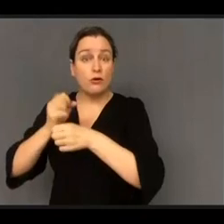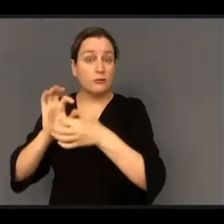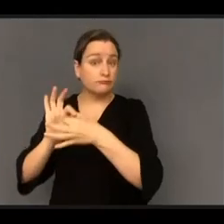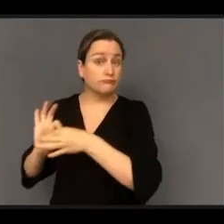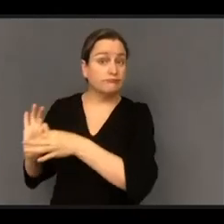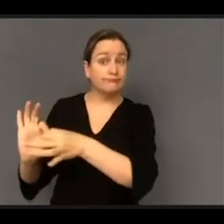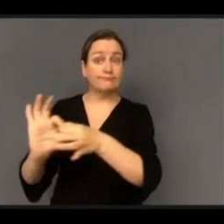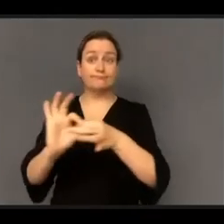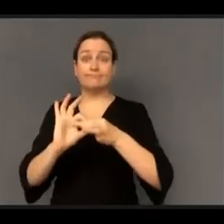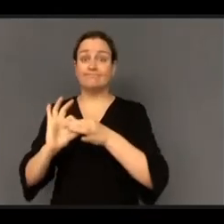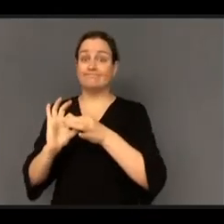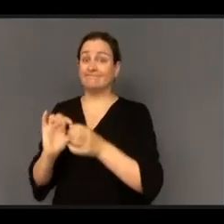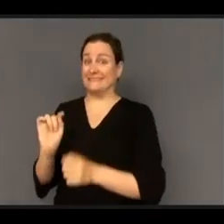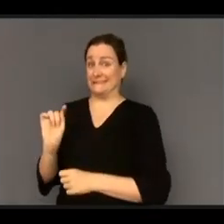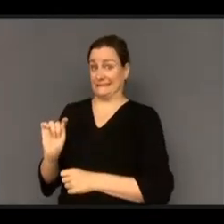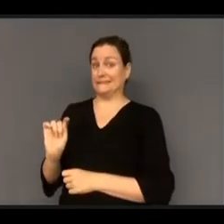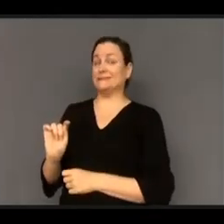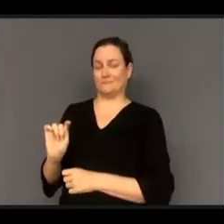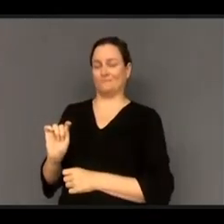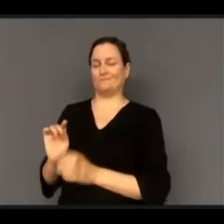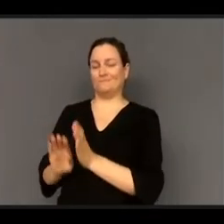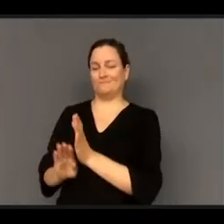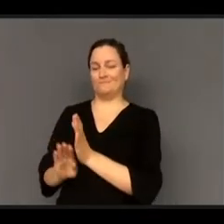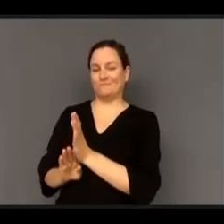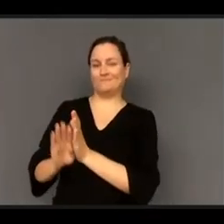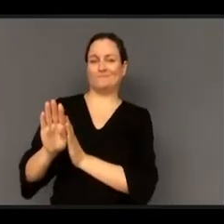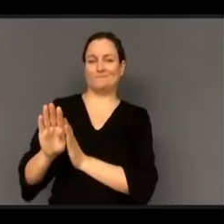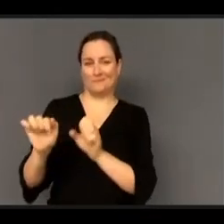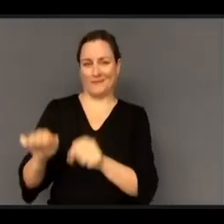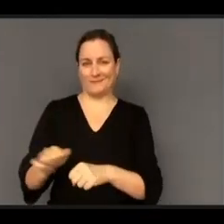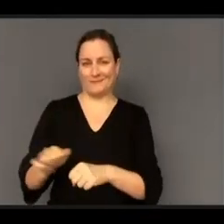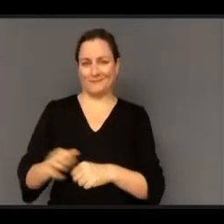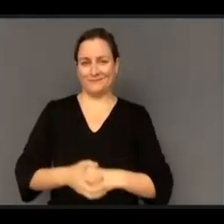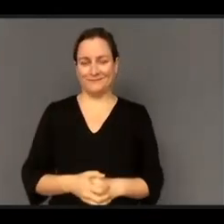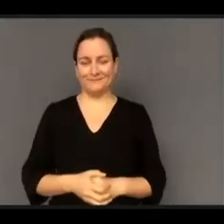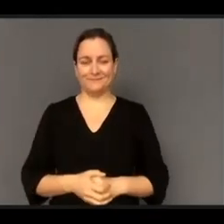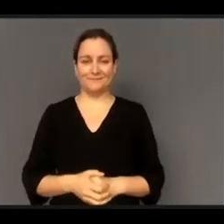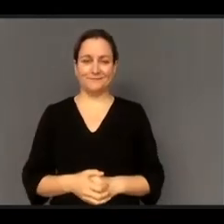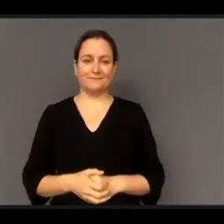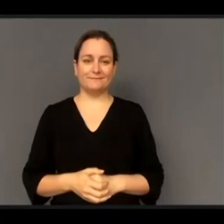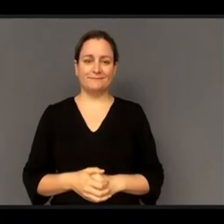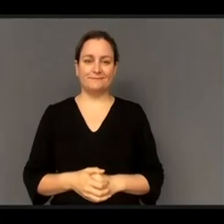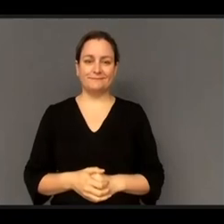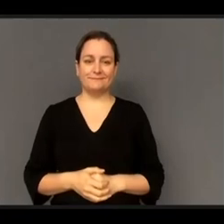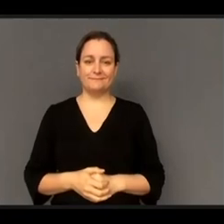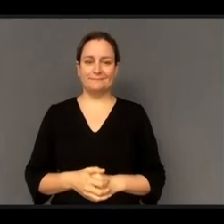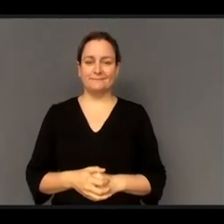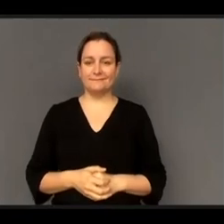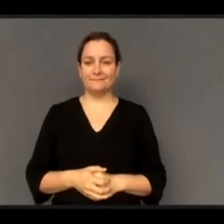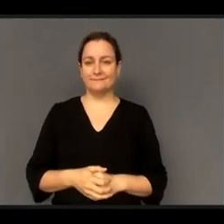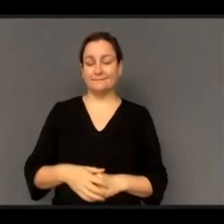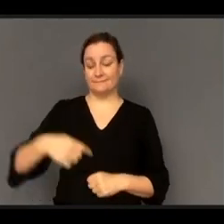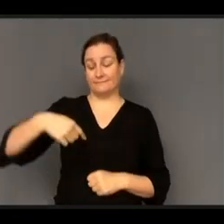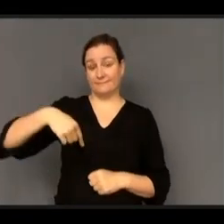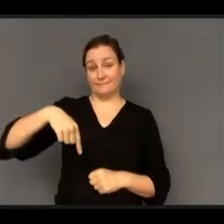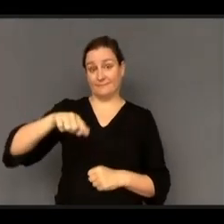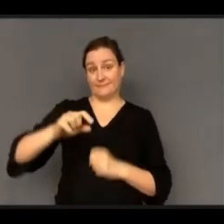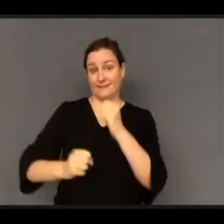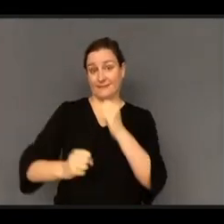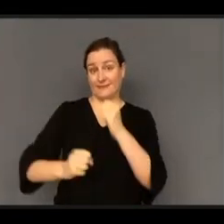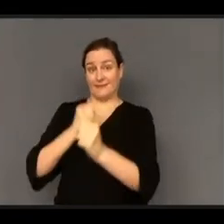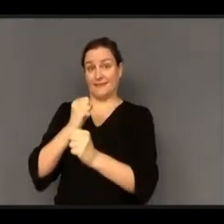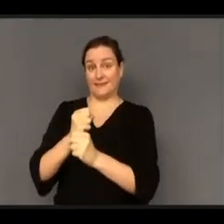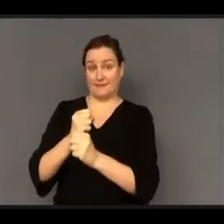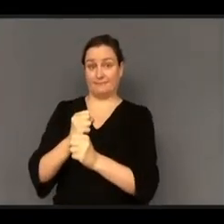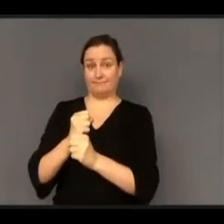本年の会合の全体テーマである我々が求めるインターネット、あ